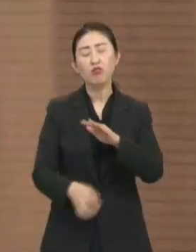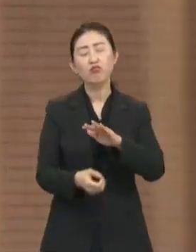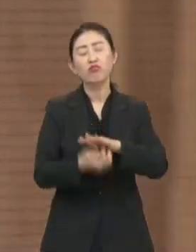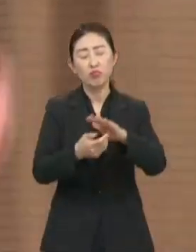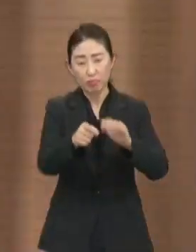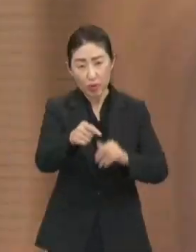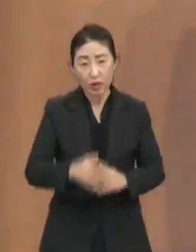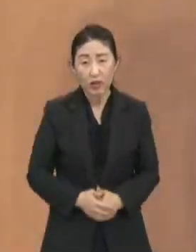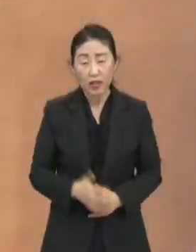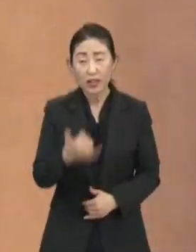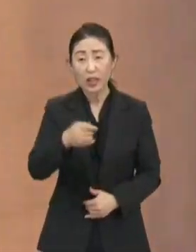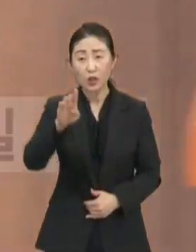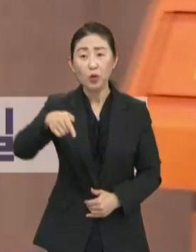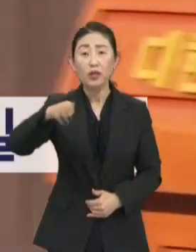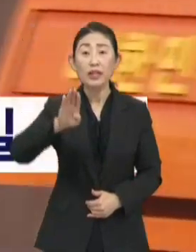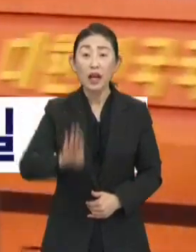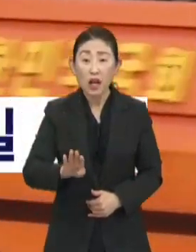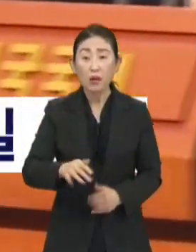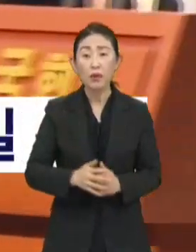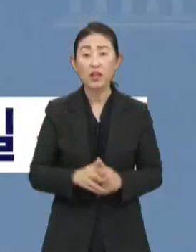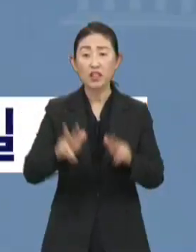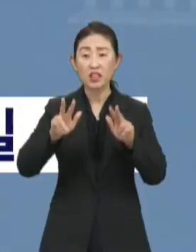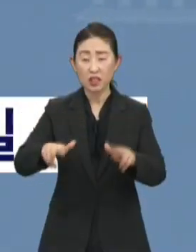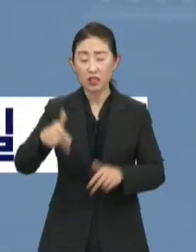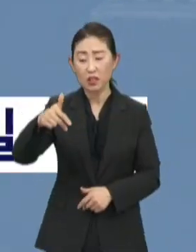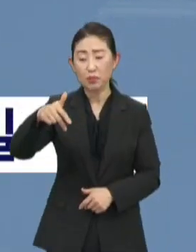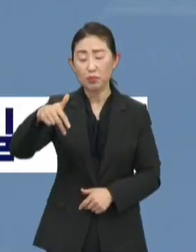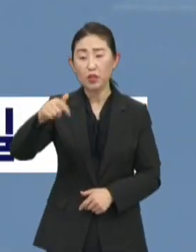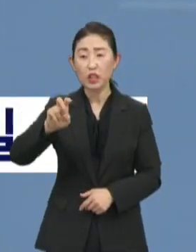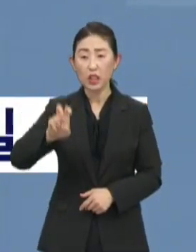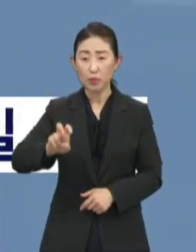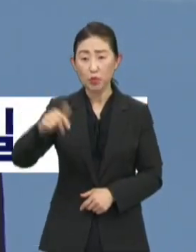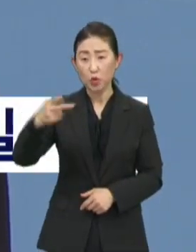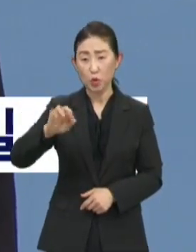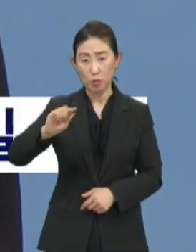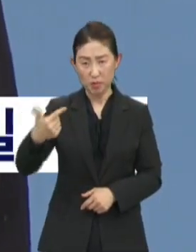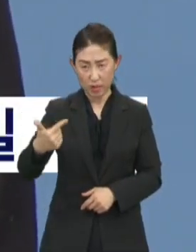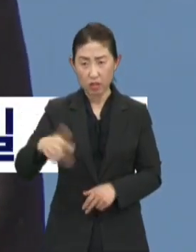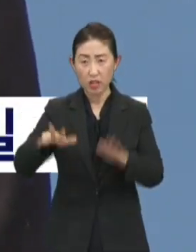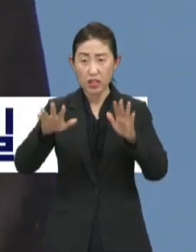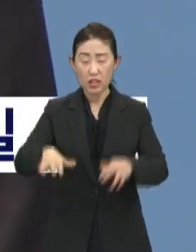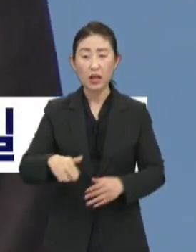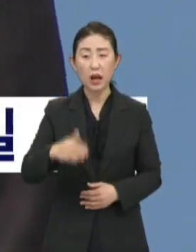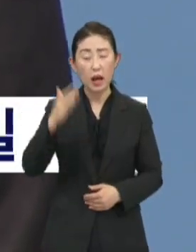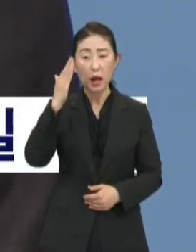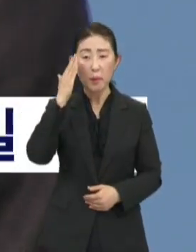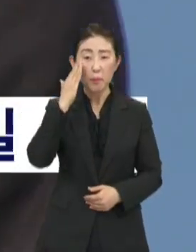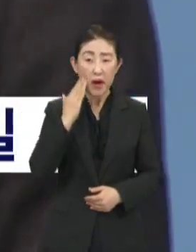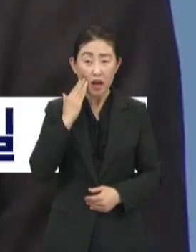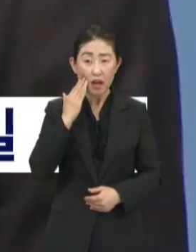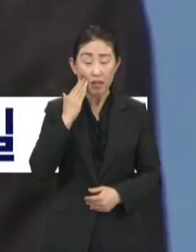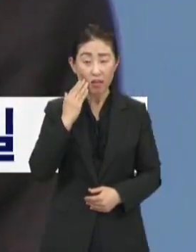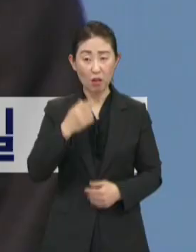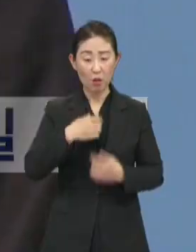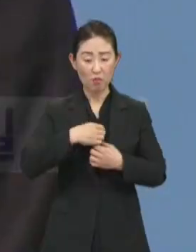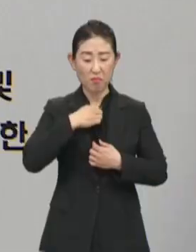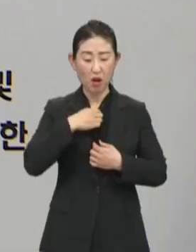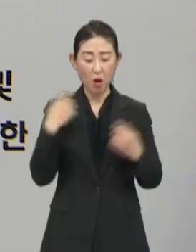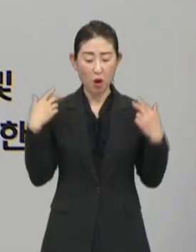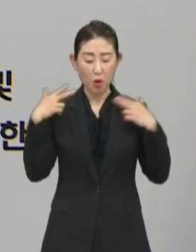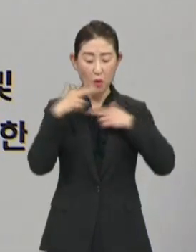빠진 세종갑의 유일한 진보 후보가 된 김 후보는 자켓과 넥타이를 파란색 계열로 착용해 눈길을